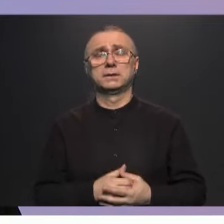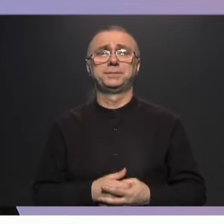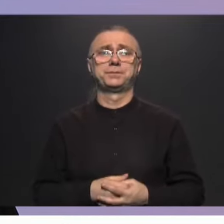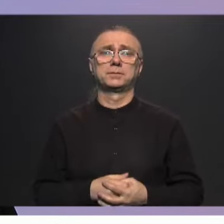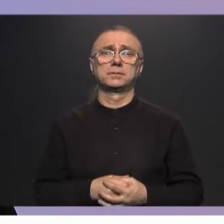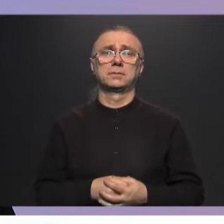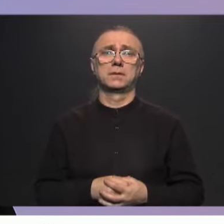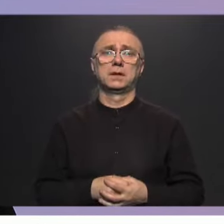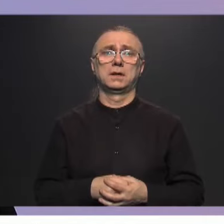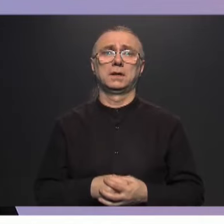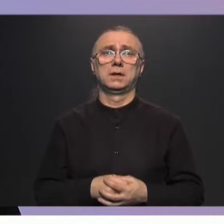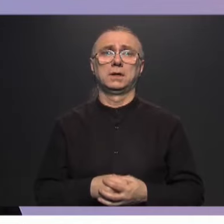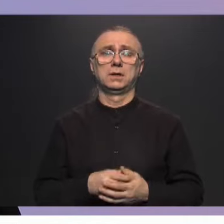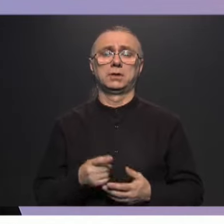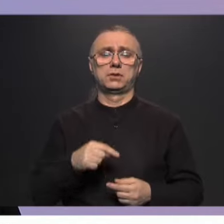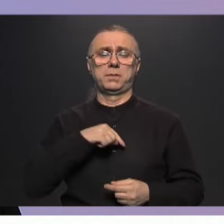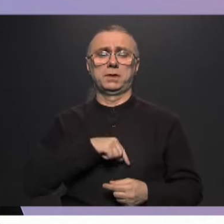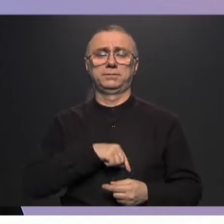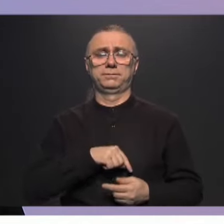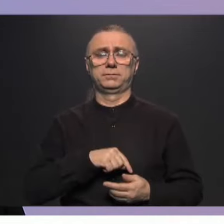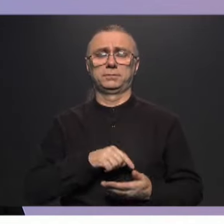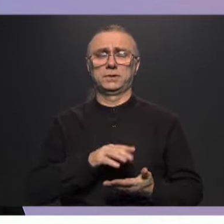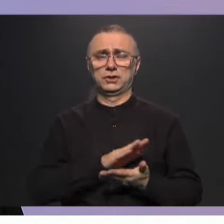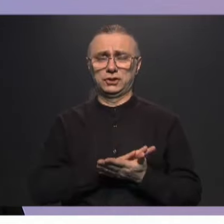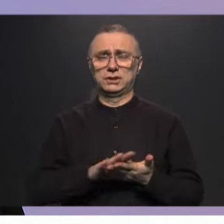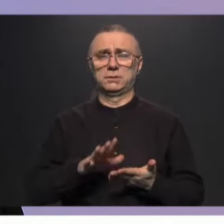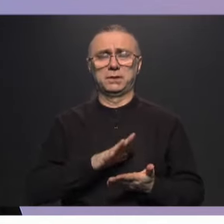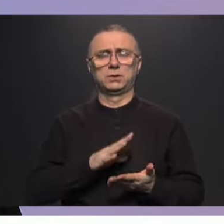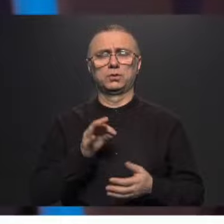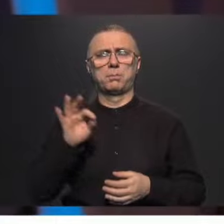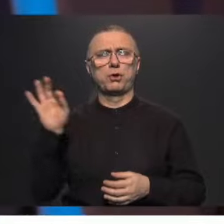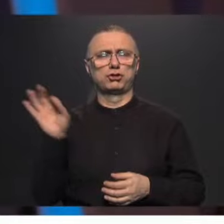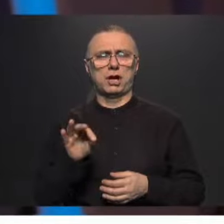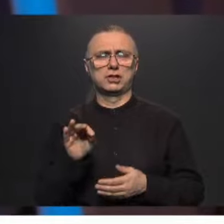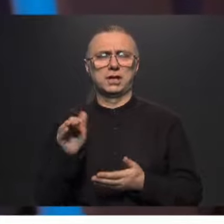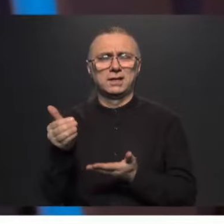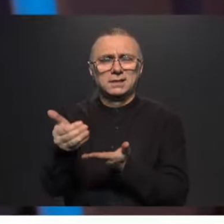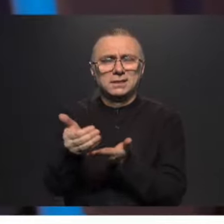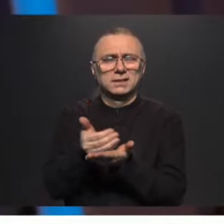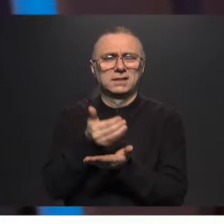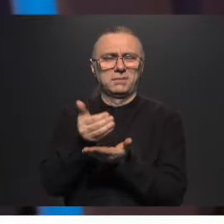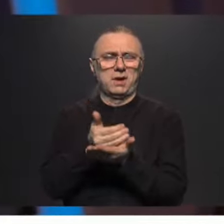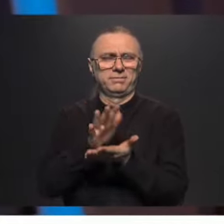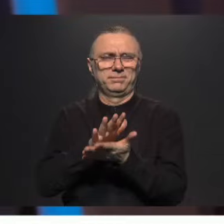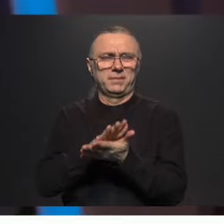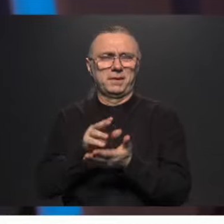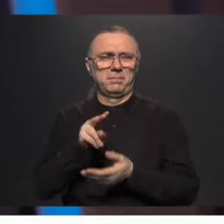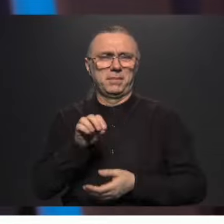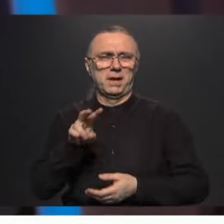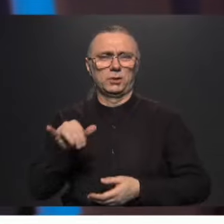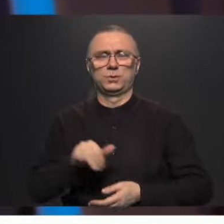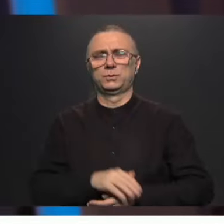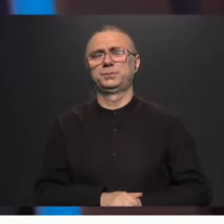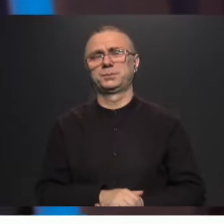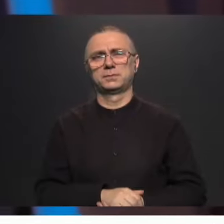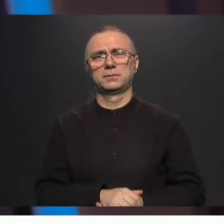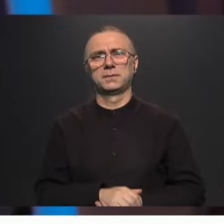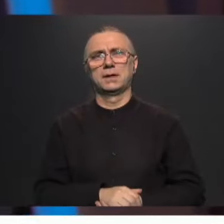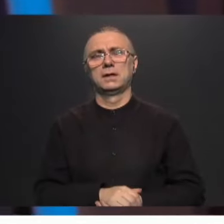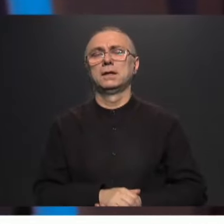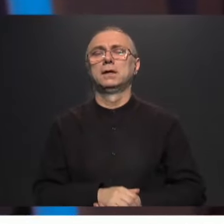бульон, чтобы стал чистым, нужно чаще снимать пену. Спасибо, отец Пахомий. Дорогие телезрители,